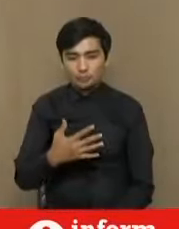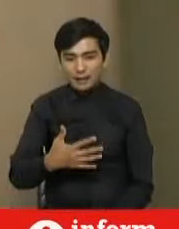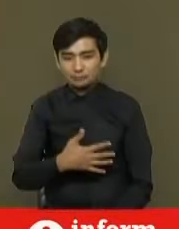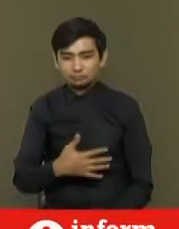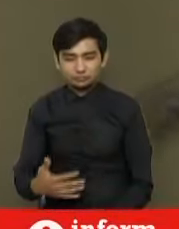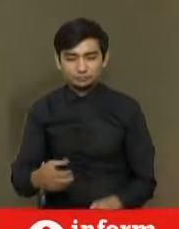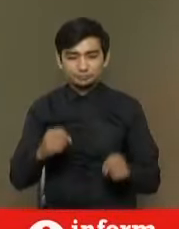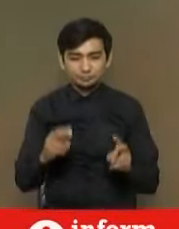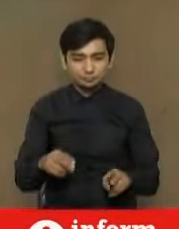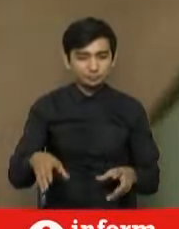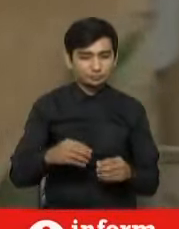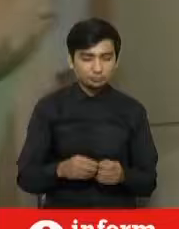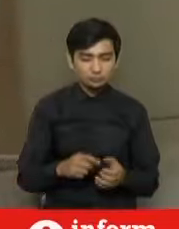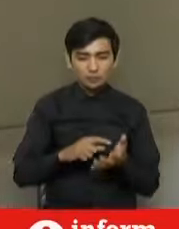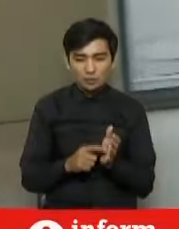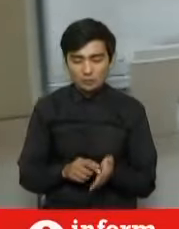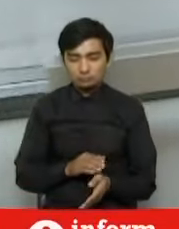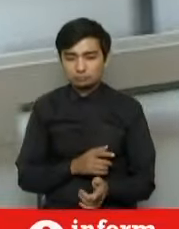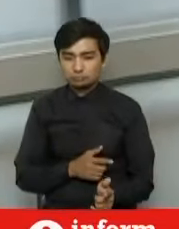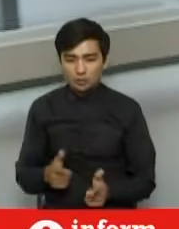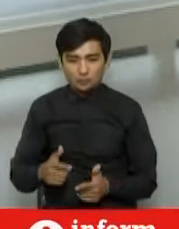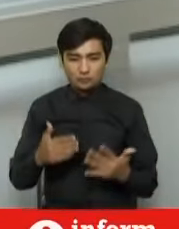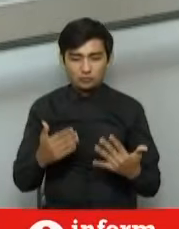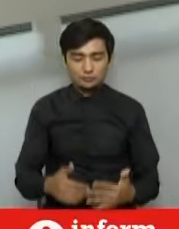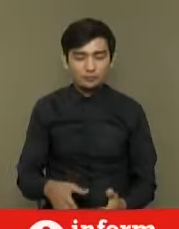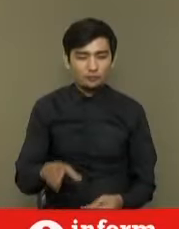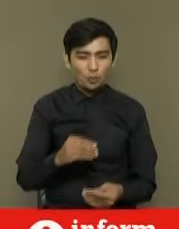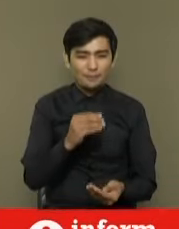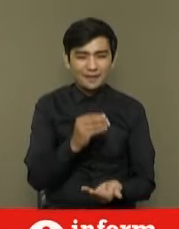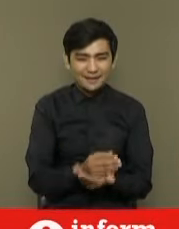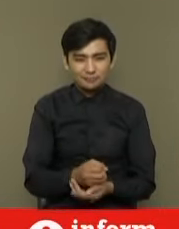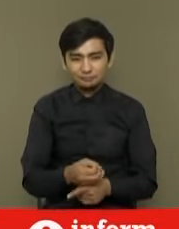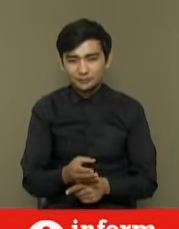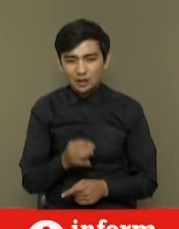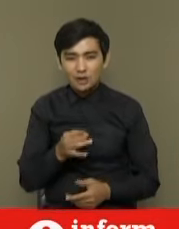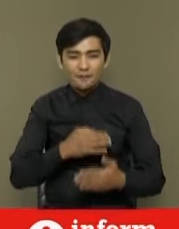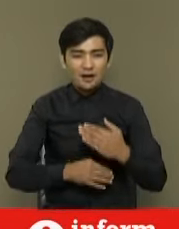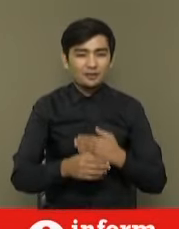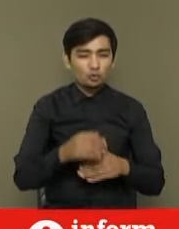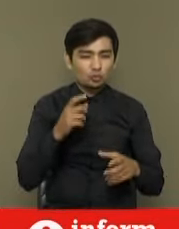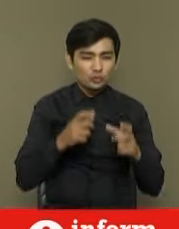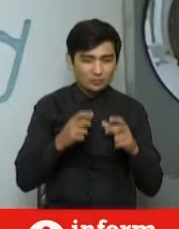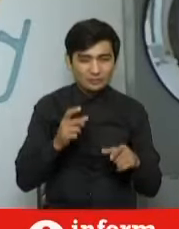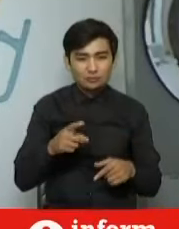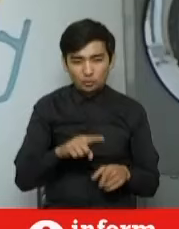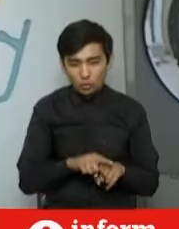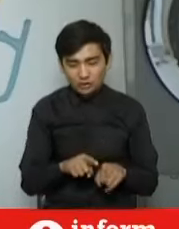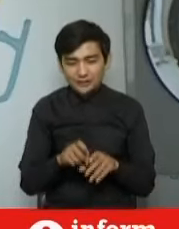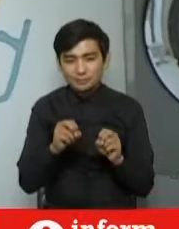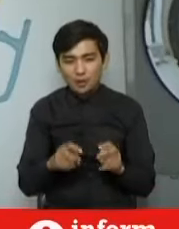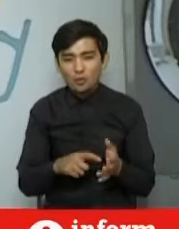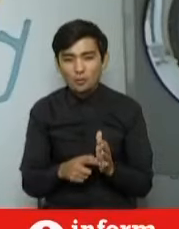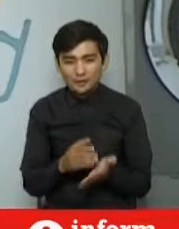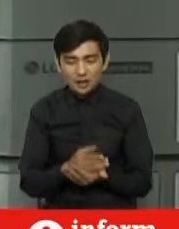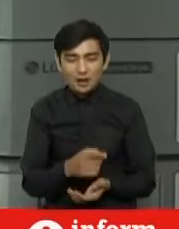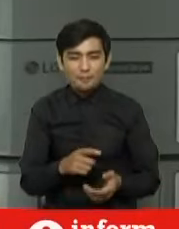кешенінен тұратын нысанның барлық бөлмесі керек жарақпен толық қамтылған. Ерекше мұқтаждықтары бар студенттер үшін де арнайы бөлмелер қарастырылған. Жатақханада